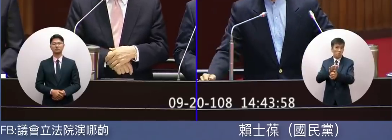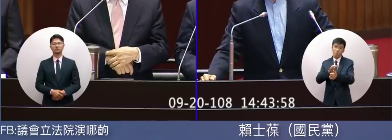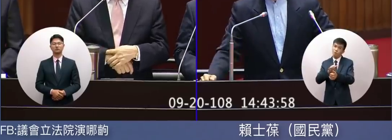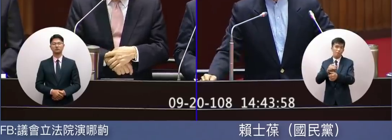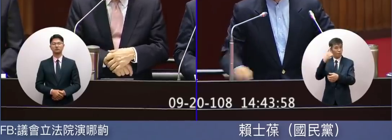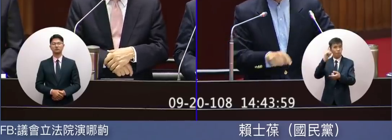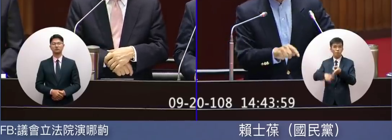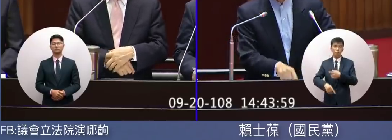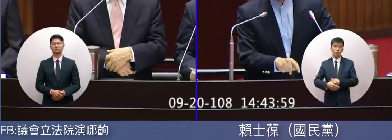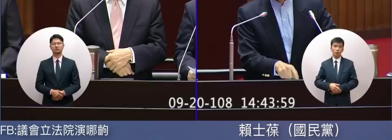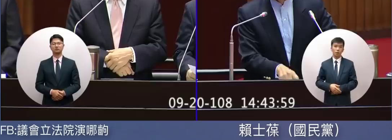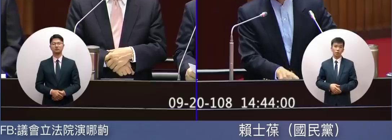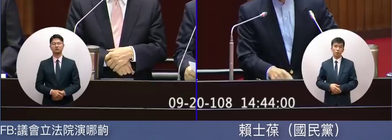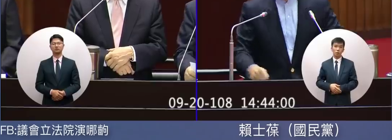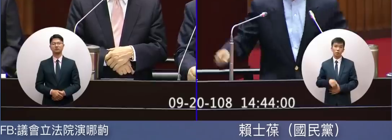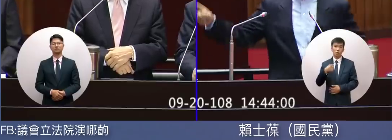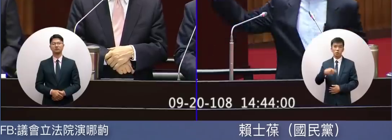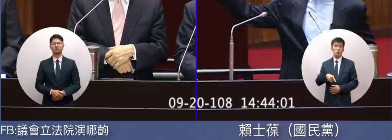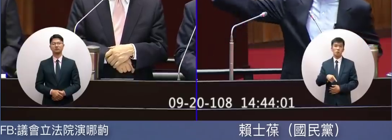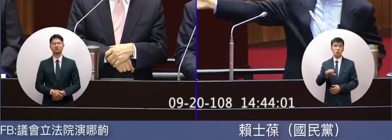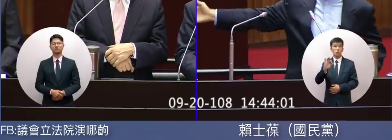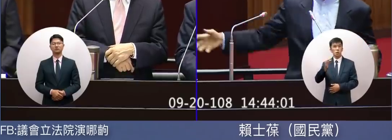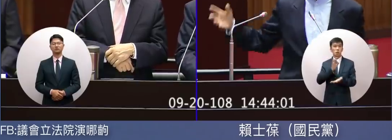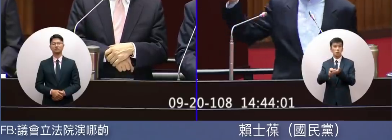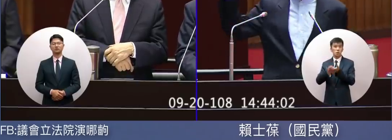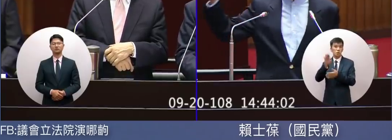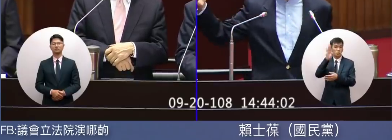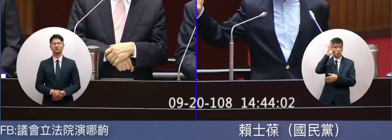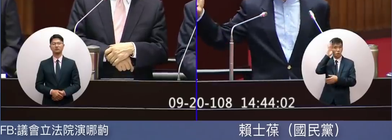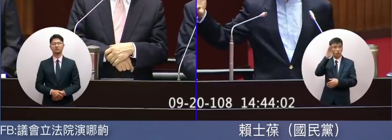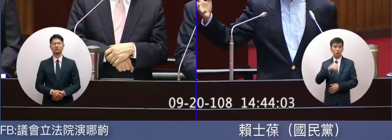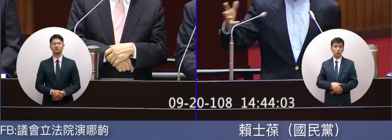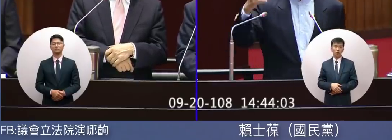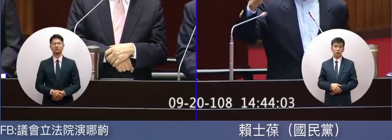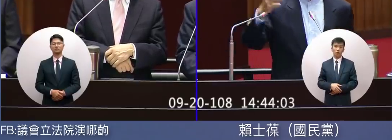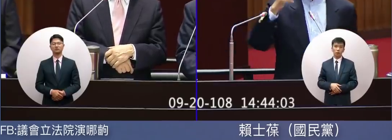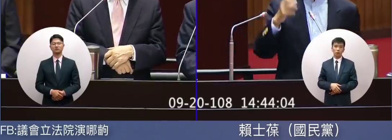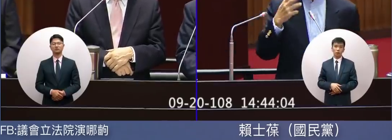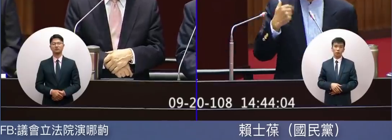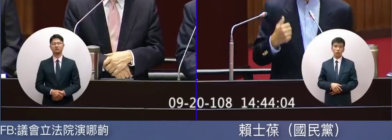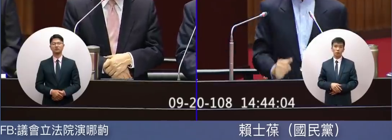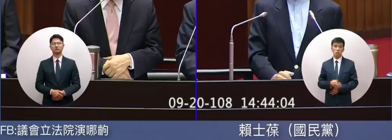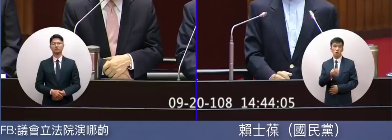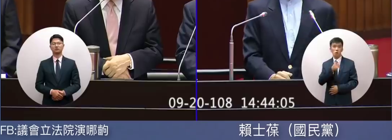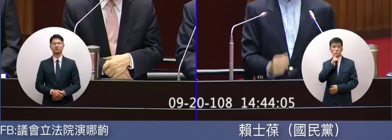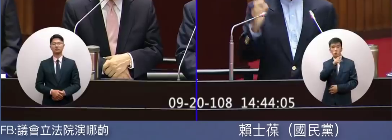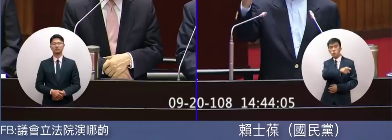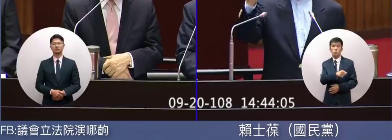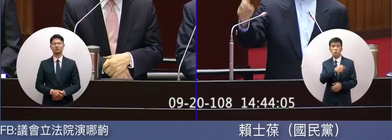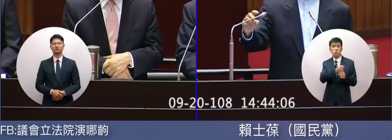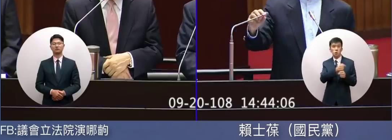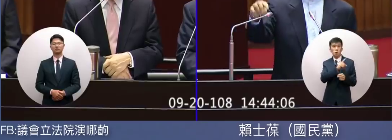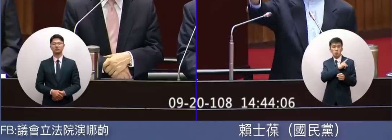哈，这个东西撒钱哦。我再讲一遍好了，刚才做的，你讲嫌的是见小灯生气了，不